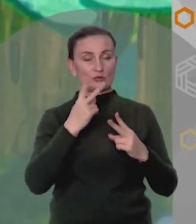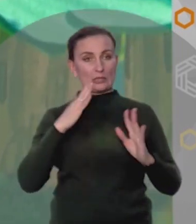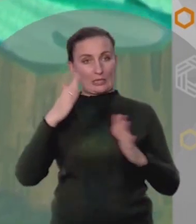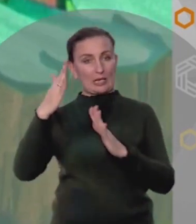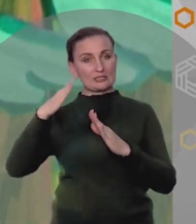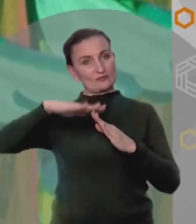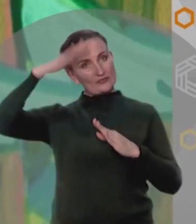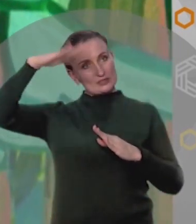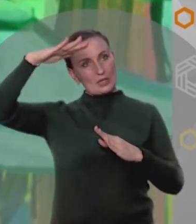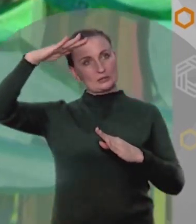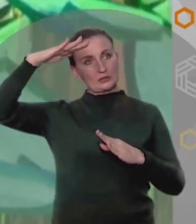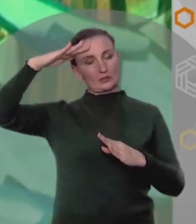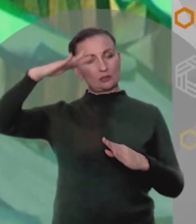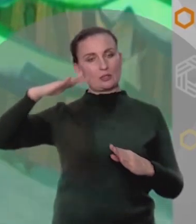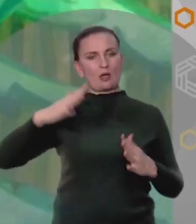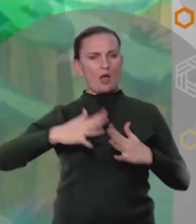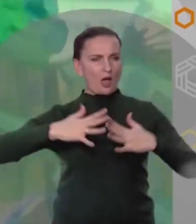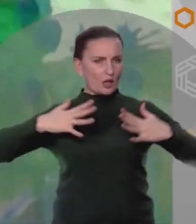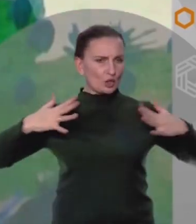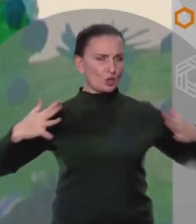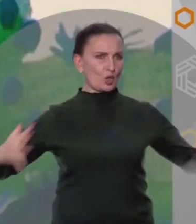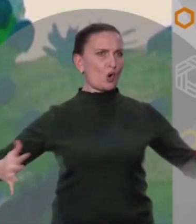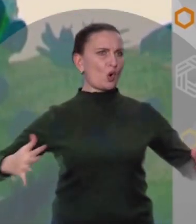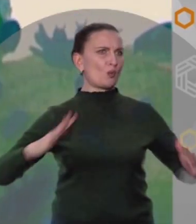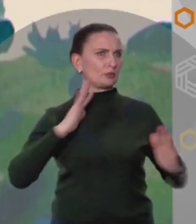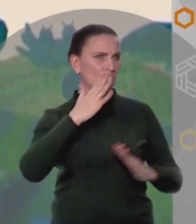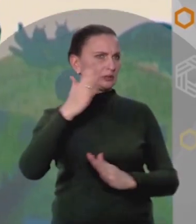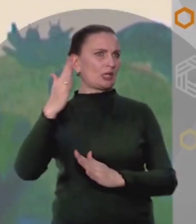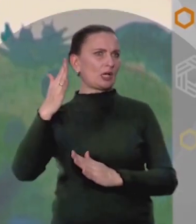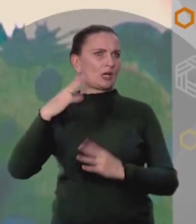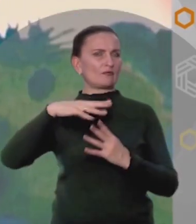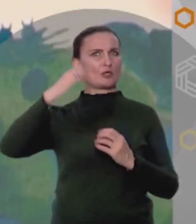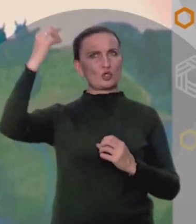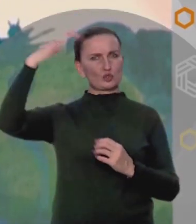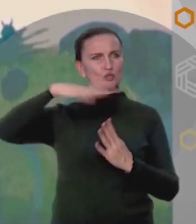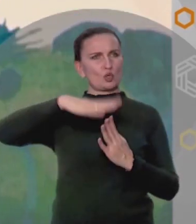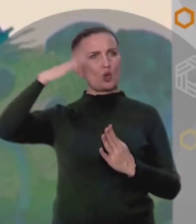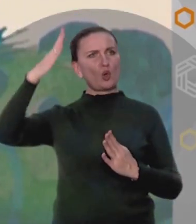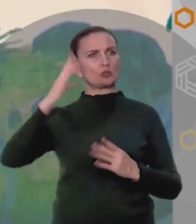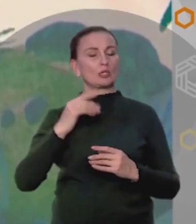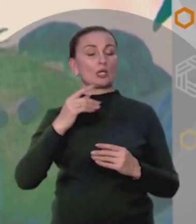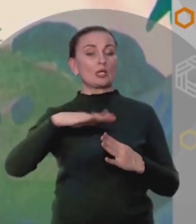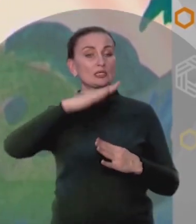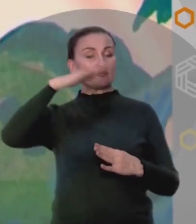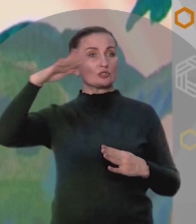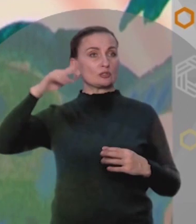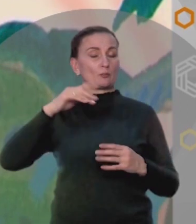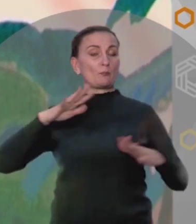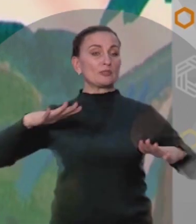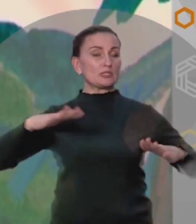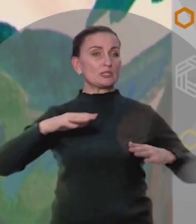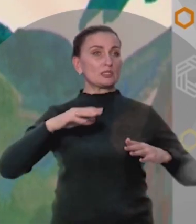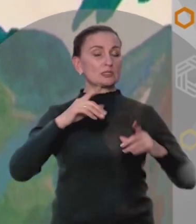впервые увидела лес с высоты. Огромные сосны тянулись к солнцу. На вершинах